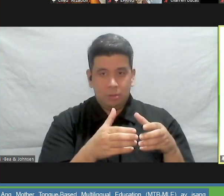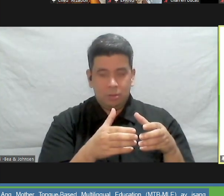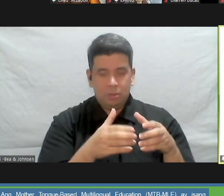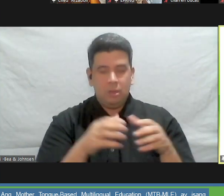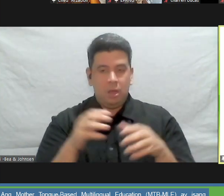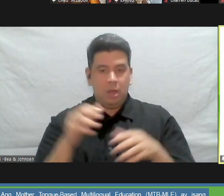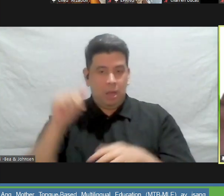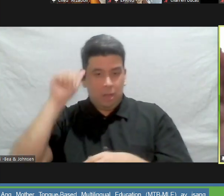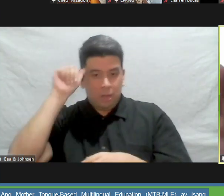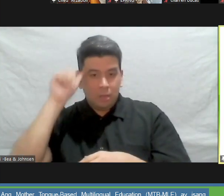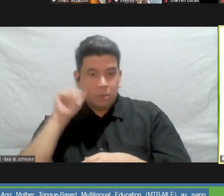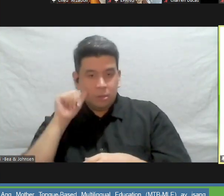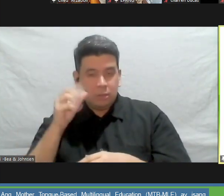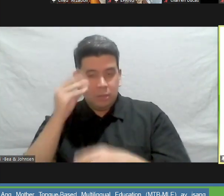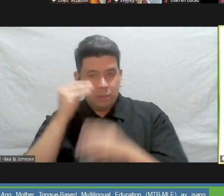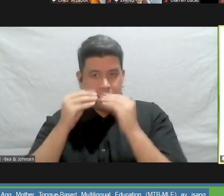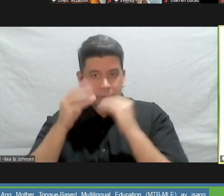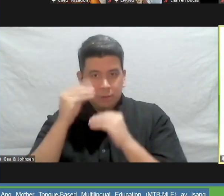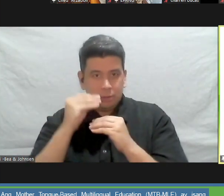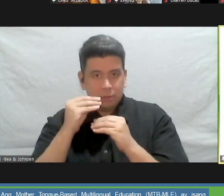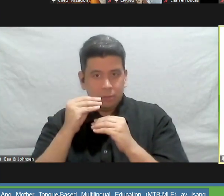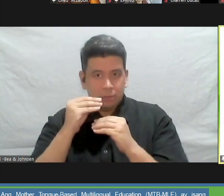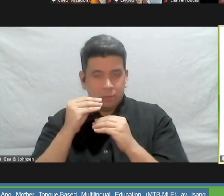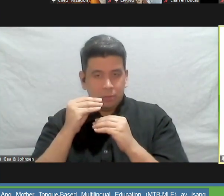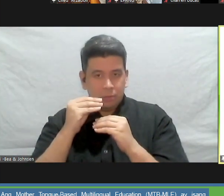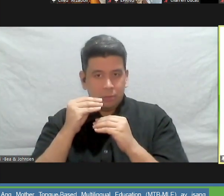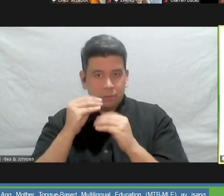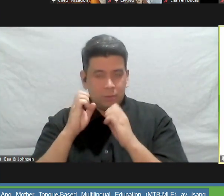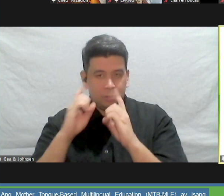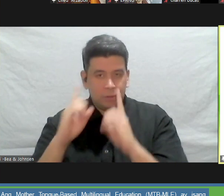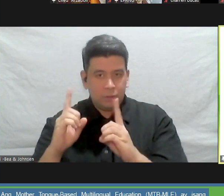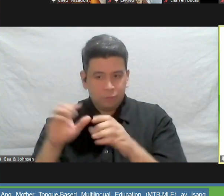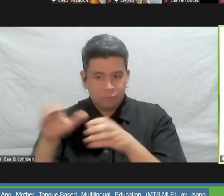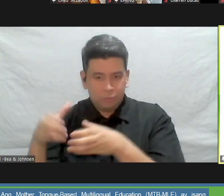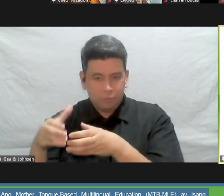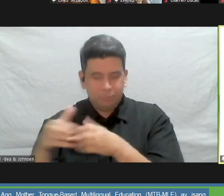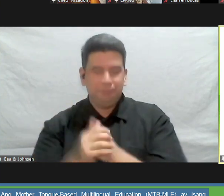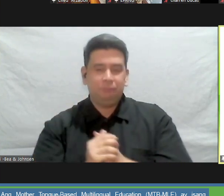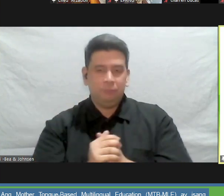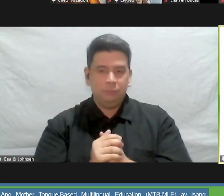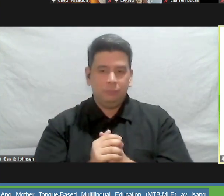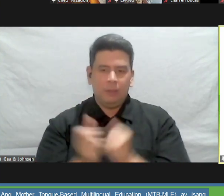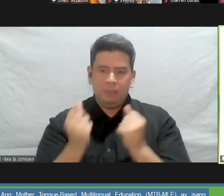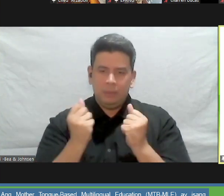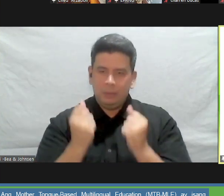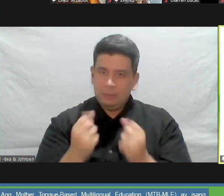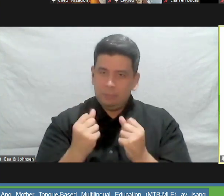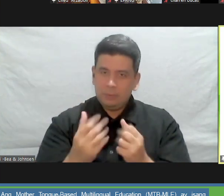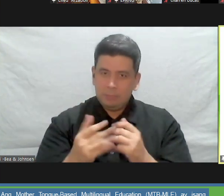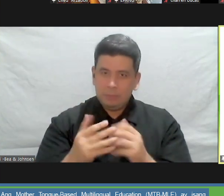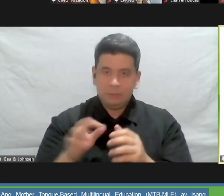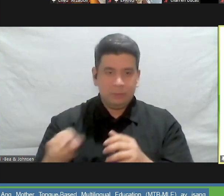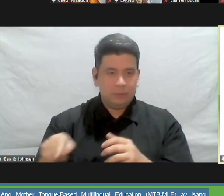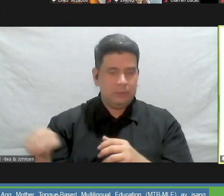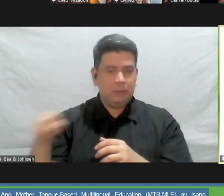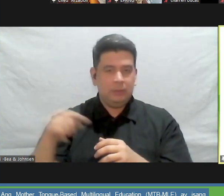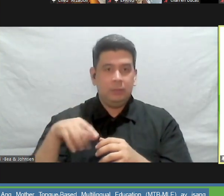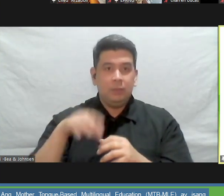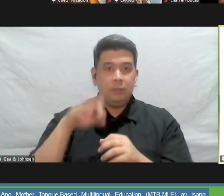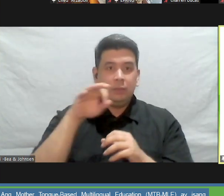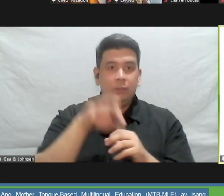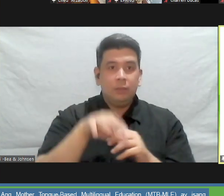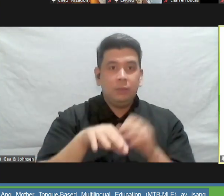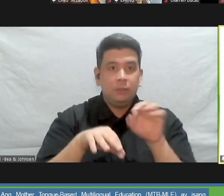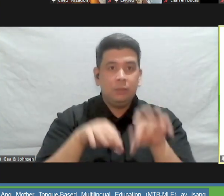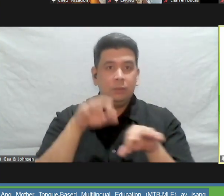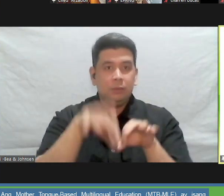pero kahit nandun siya sa Adult Learning and Education Cluster, no, alam natin na maraming mga contribution din si May at ang